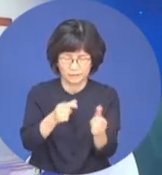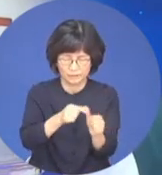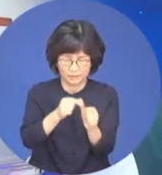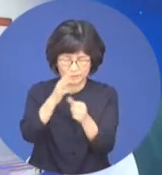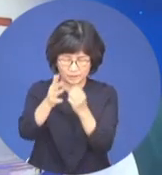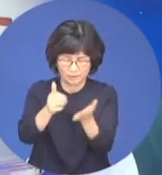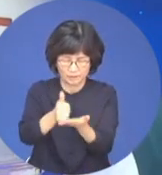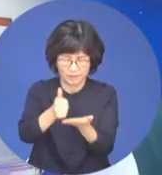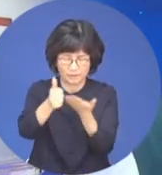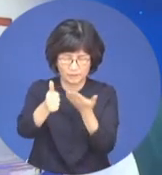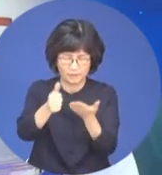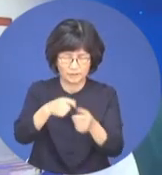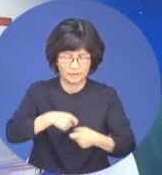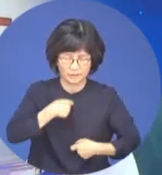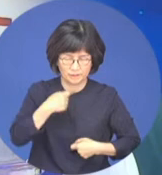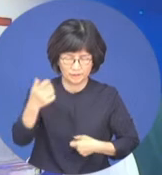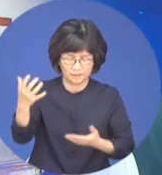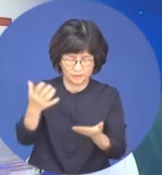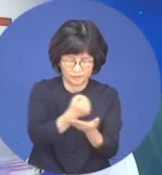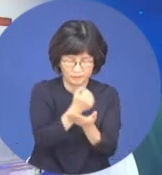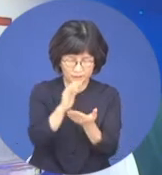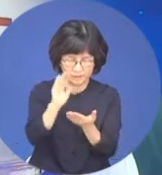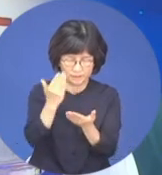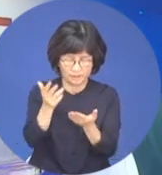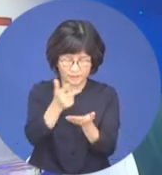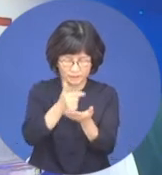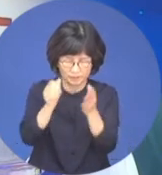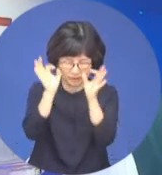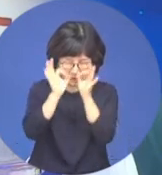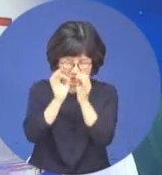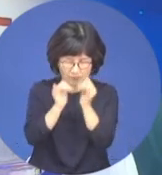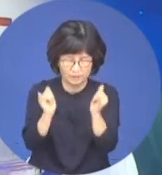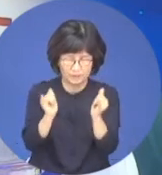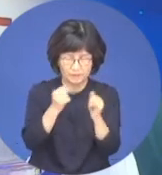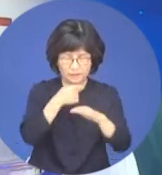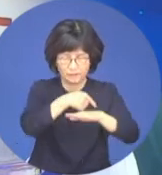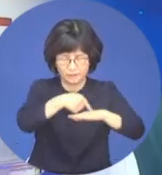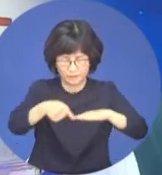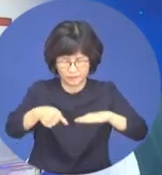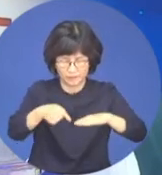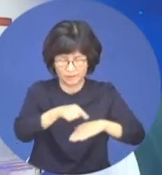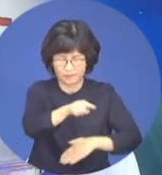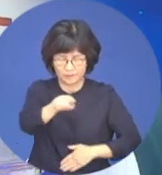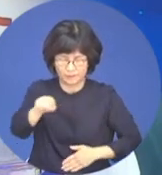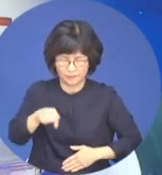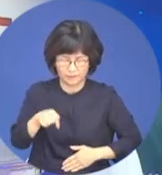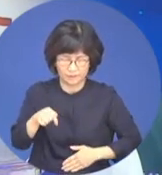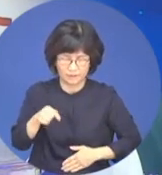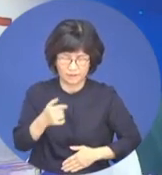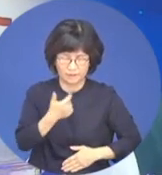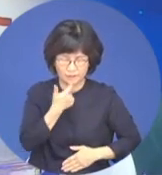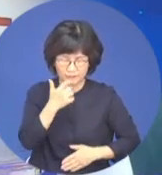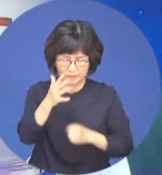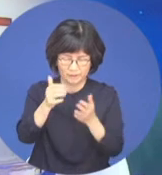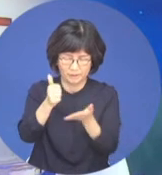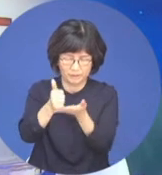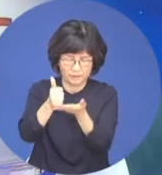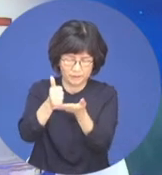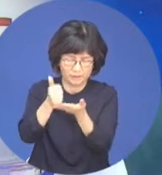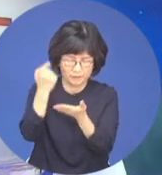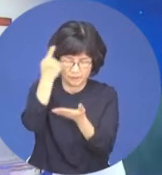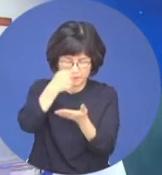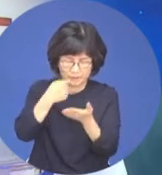의를 얻으리니 이는 여호와를 찾는 족속이요 야곱의 하나님의 얼굴을 구하는 자로다.